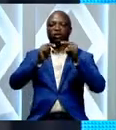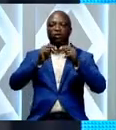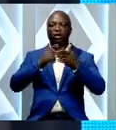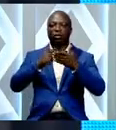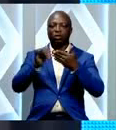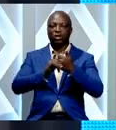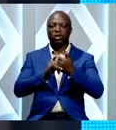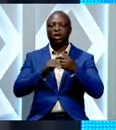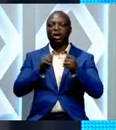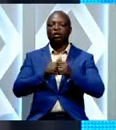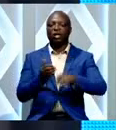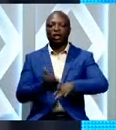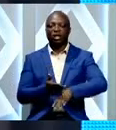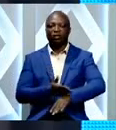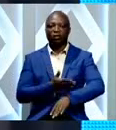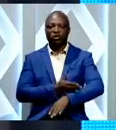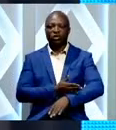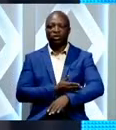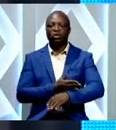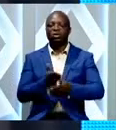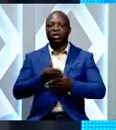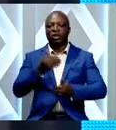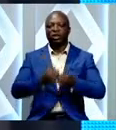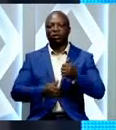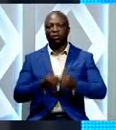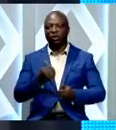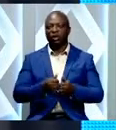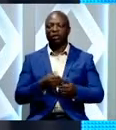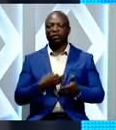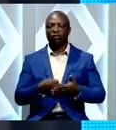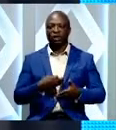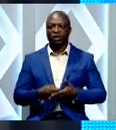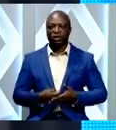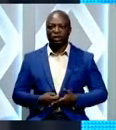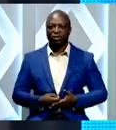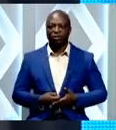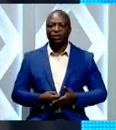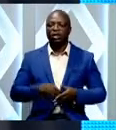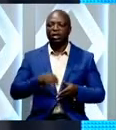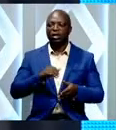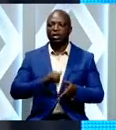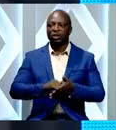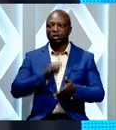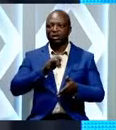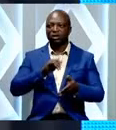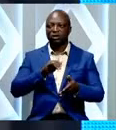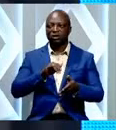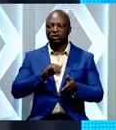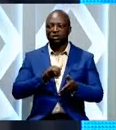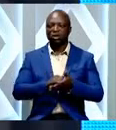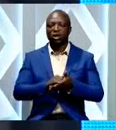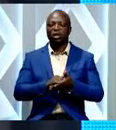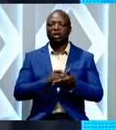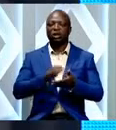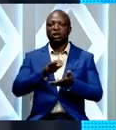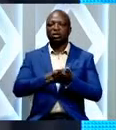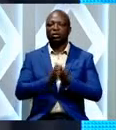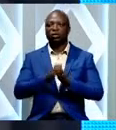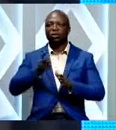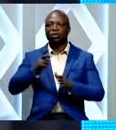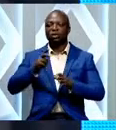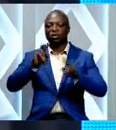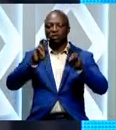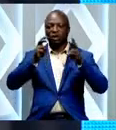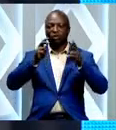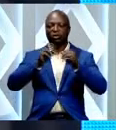fonction de l'évolution des contraintes, notamment financières. Et c'est le « be scalable » qui constitue le deuxième thème